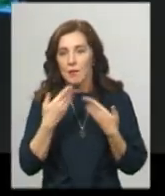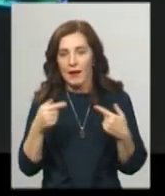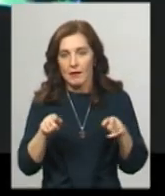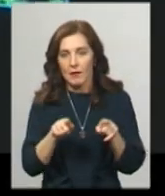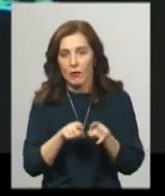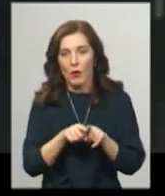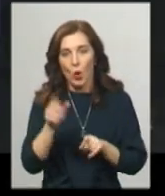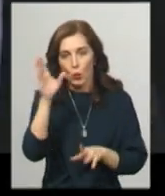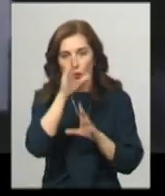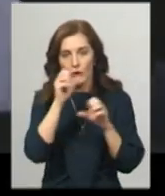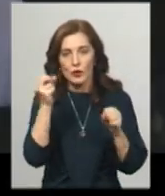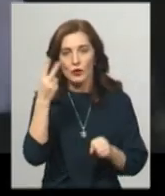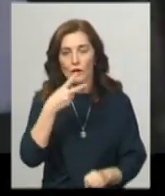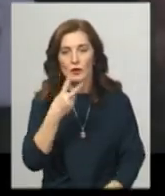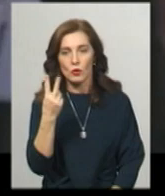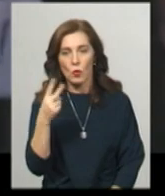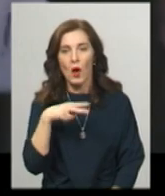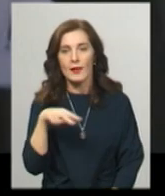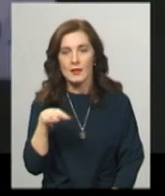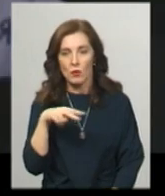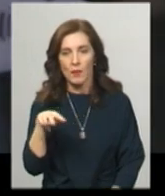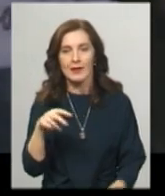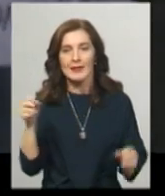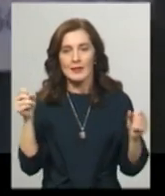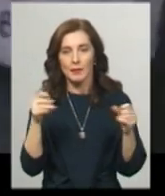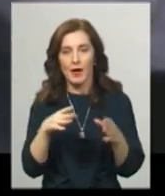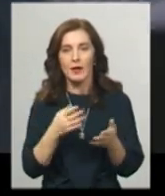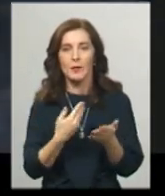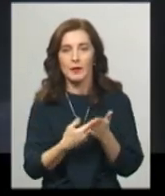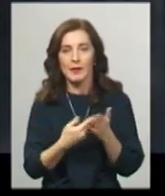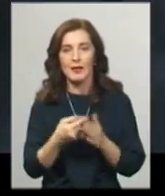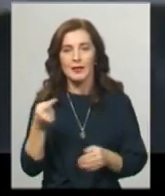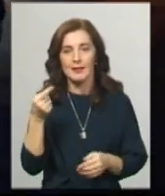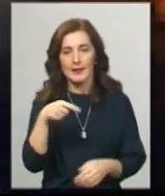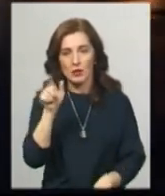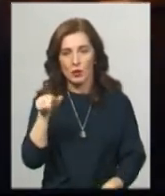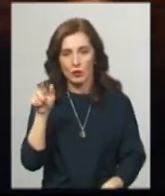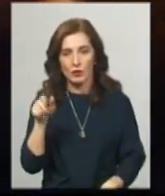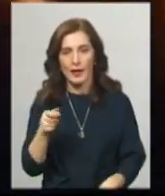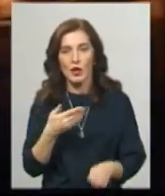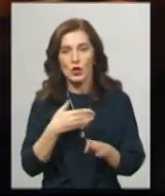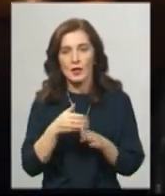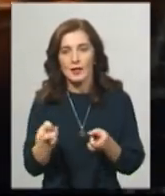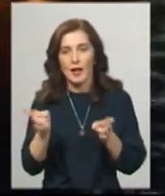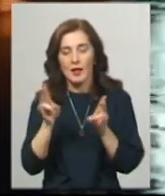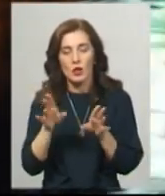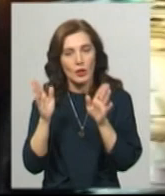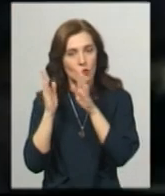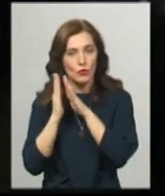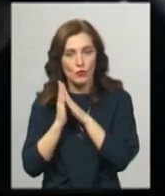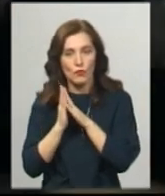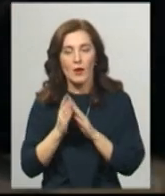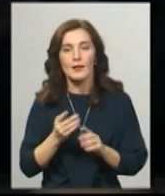ніч проти 22 листопада на головному майдані країни зібралося близько 1000 людей. Частина лишилася ночувати. Силовики не давали ставити намети,